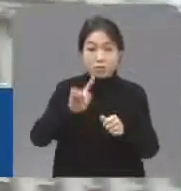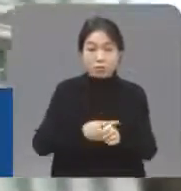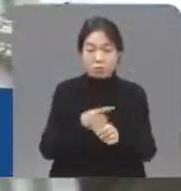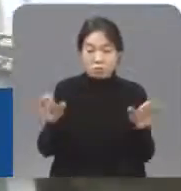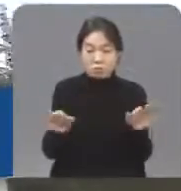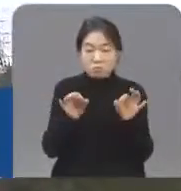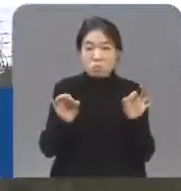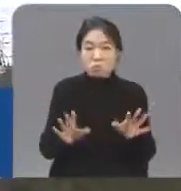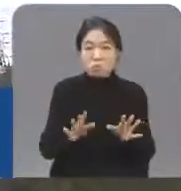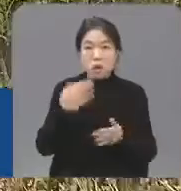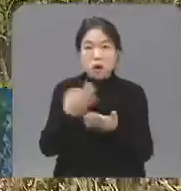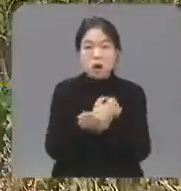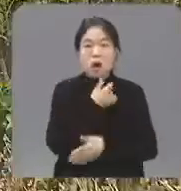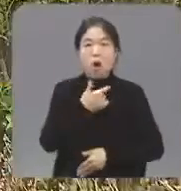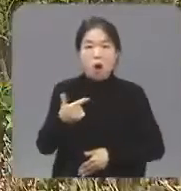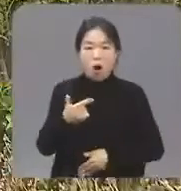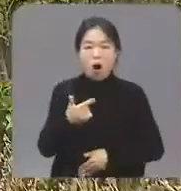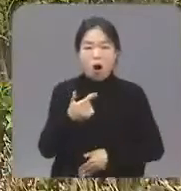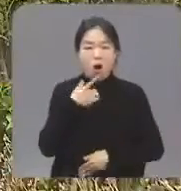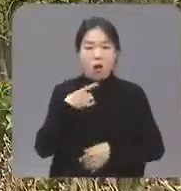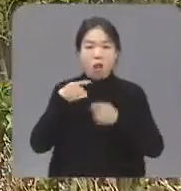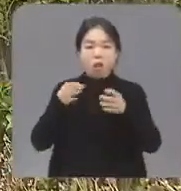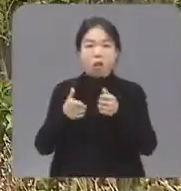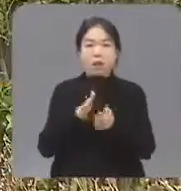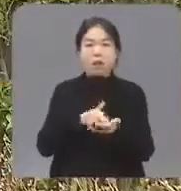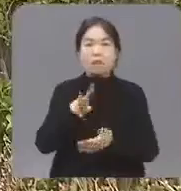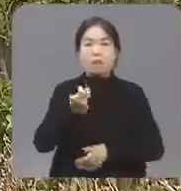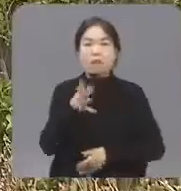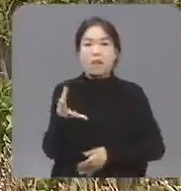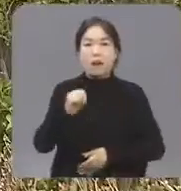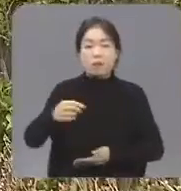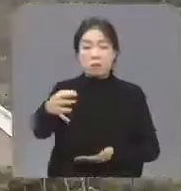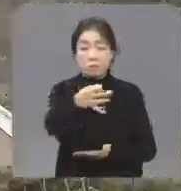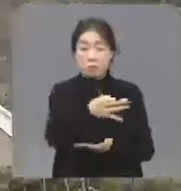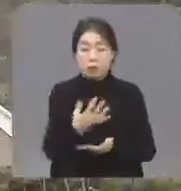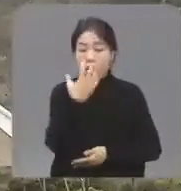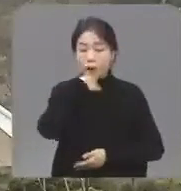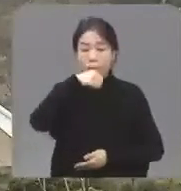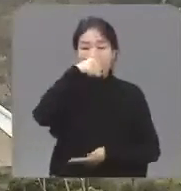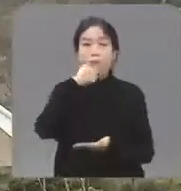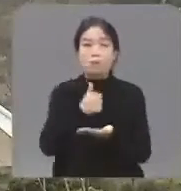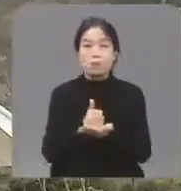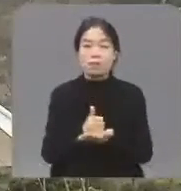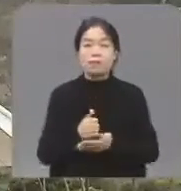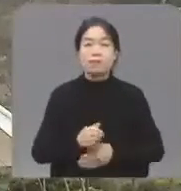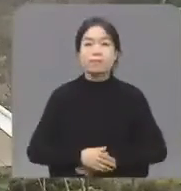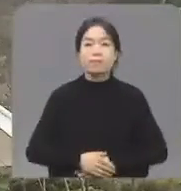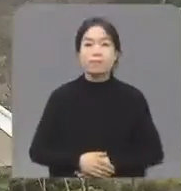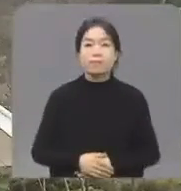기간에 고수익을 낼 수 있다면서 24억 원을 받아 가로챈 혐의를 받고 있습니다